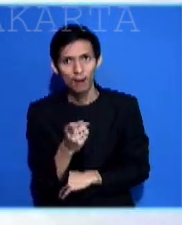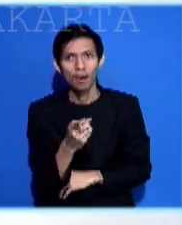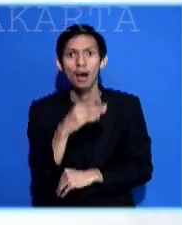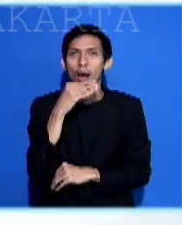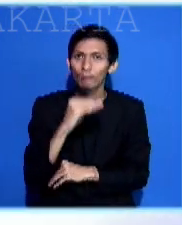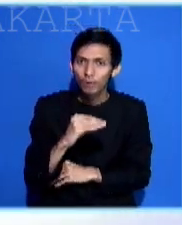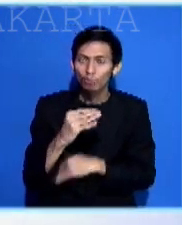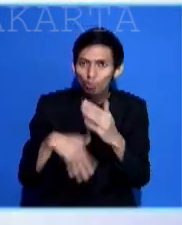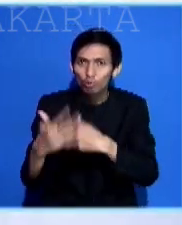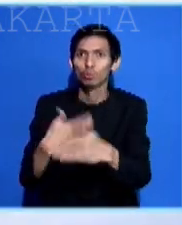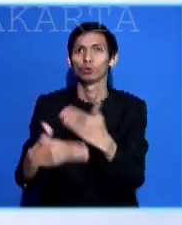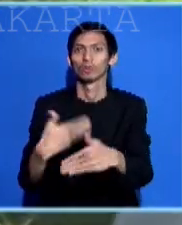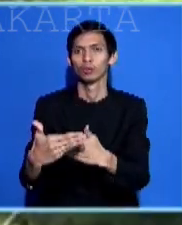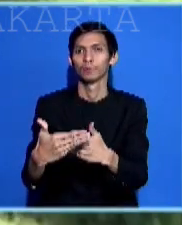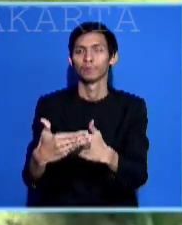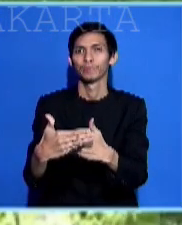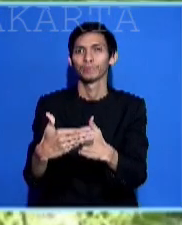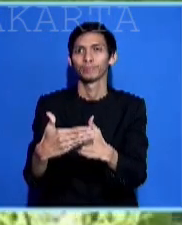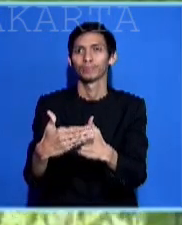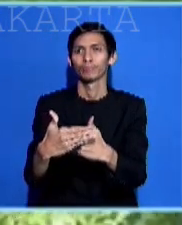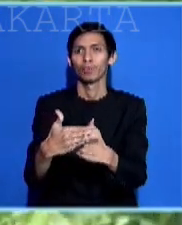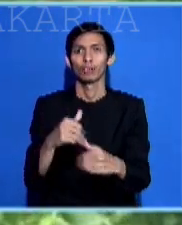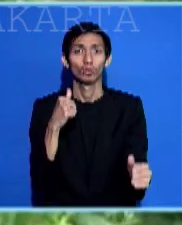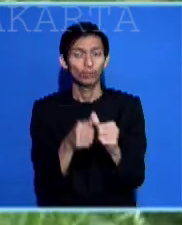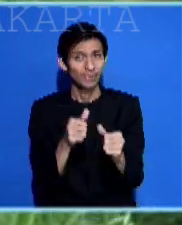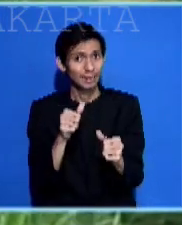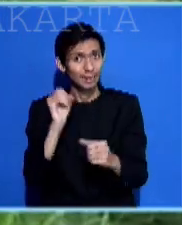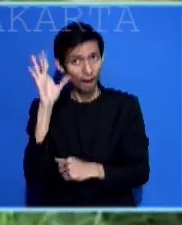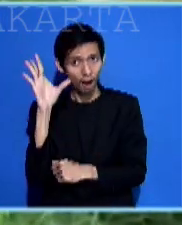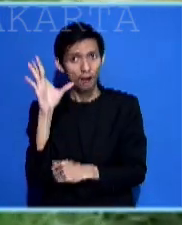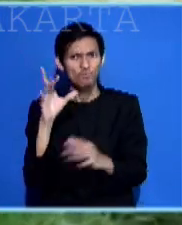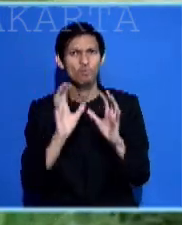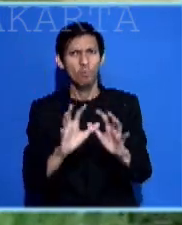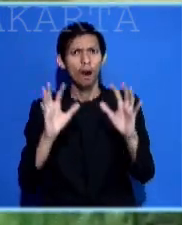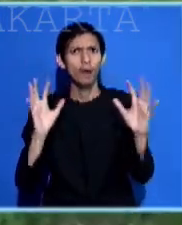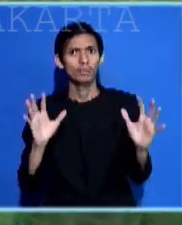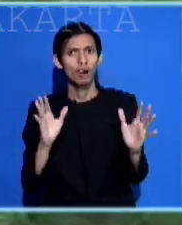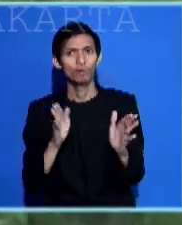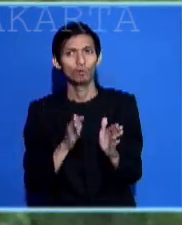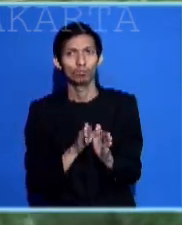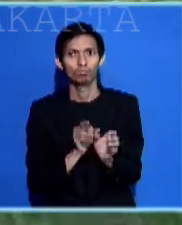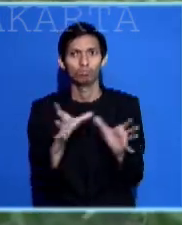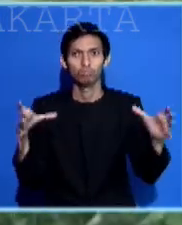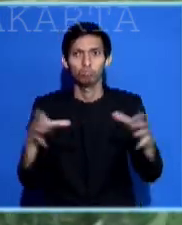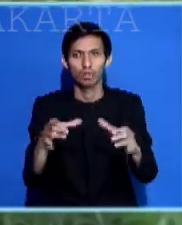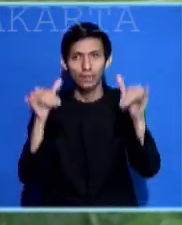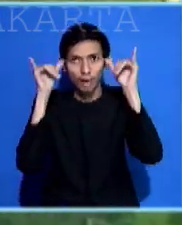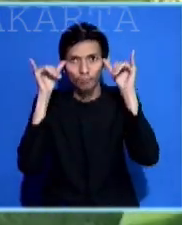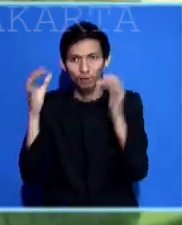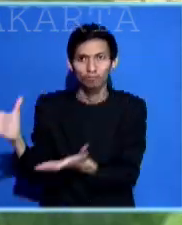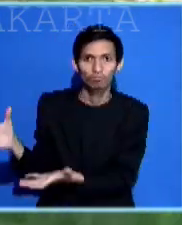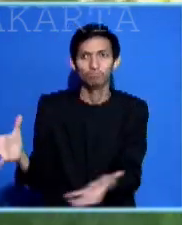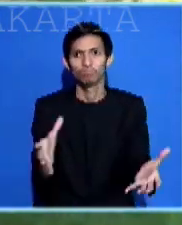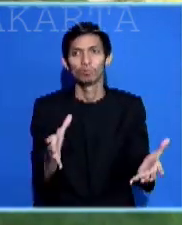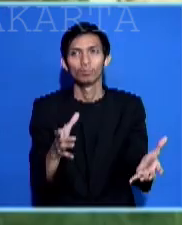beruntun akibat antraks. Sejak siang hari, warga Dusun Nawung dari sejumlah RT sudah berdatangan membawa hewan ternak